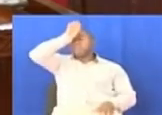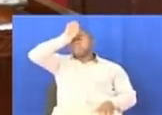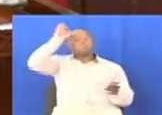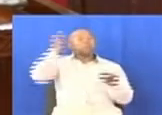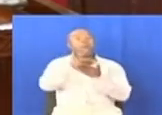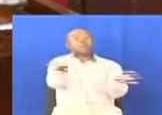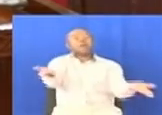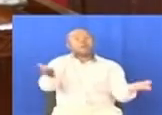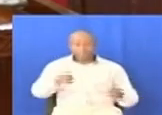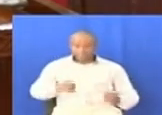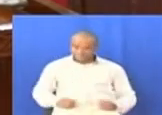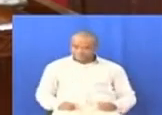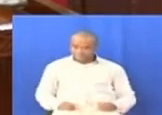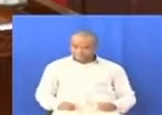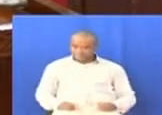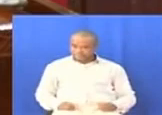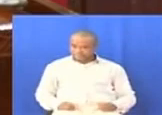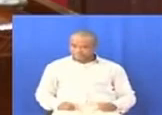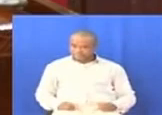Mheshimiwa Spika,